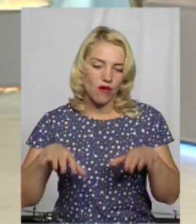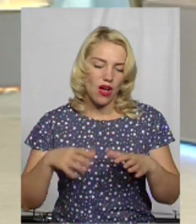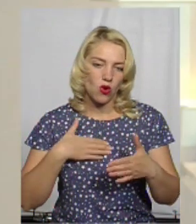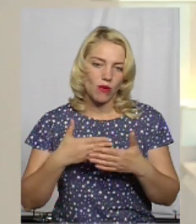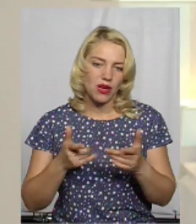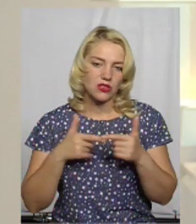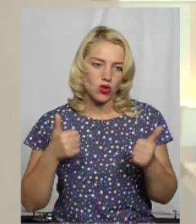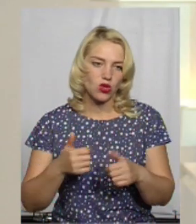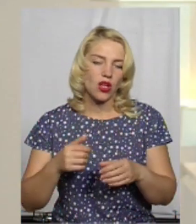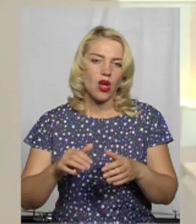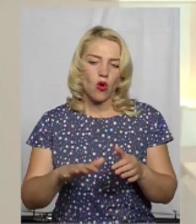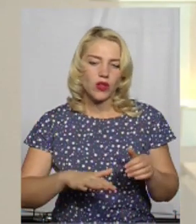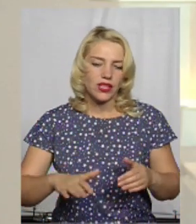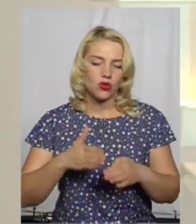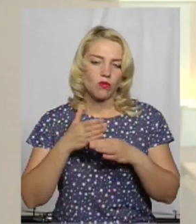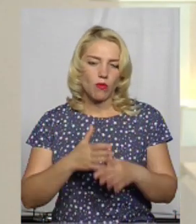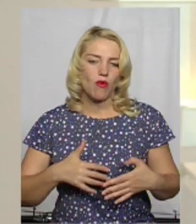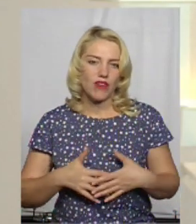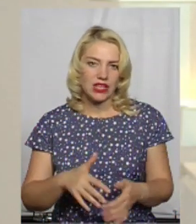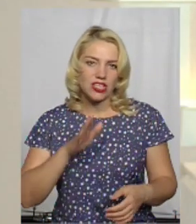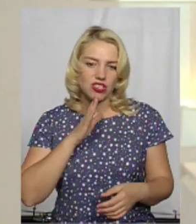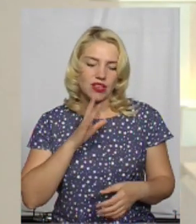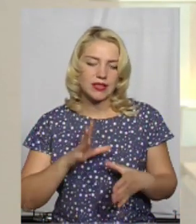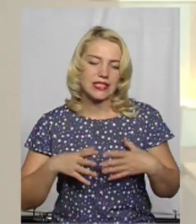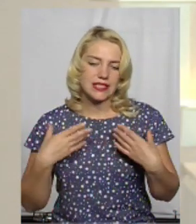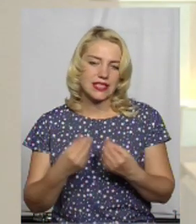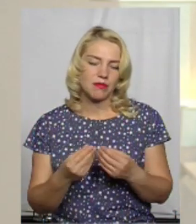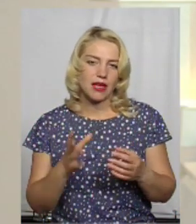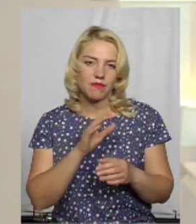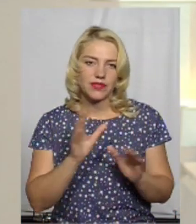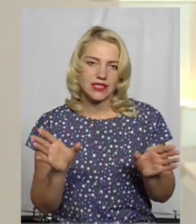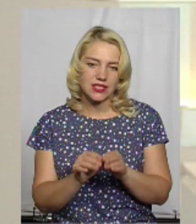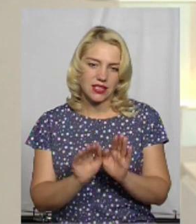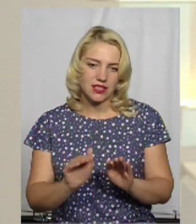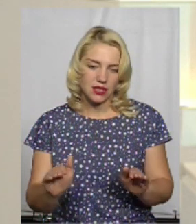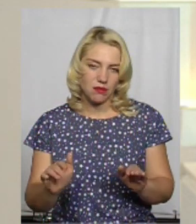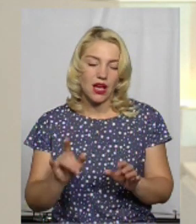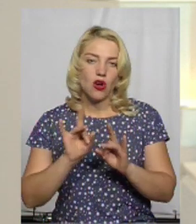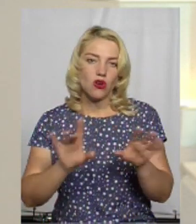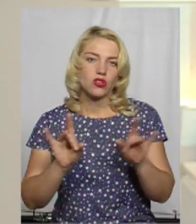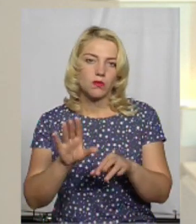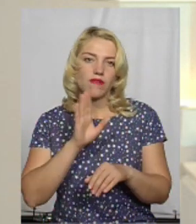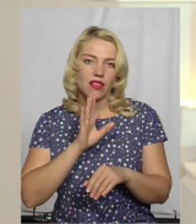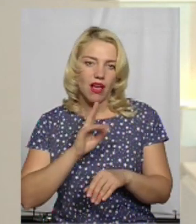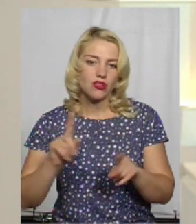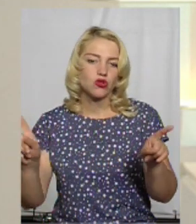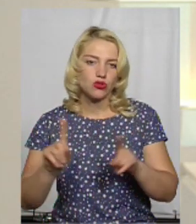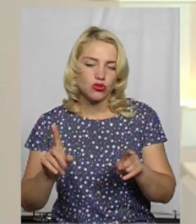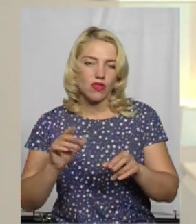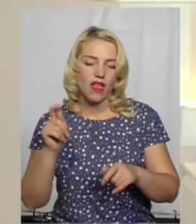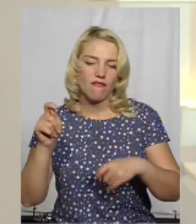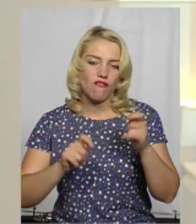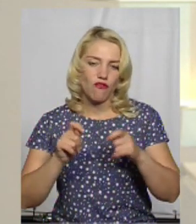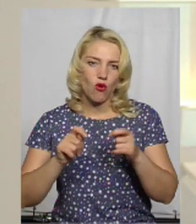«Кабінет допомоги вагітним жінкам та сім'ям з дітьми Світанок» Олена Голяк розповіла, що на форумах